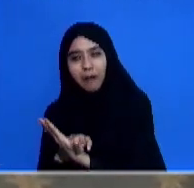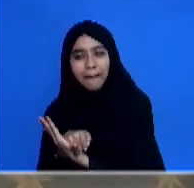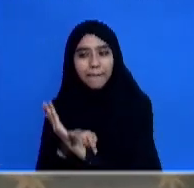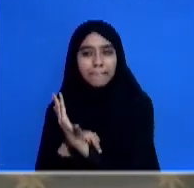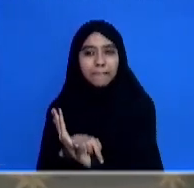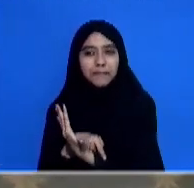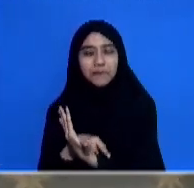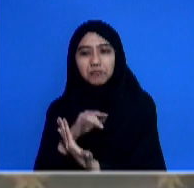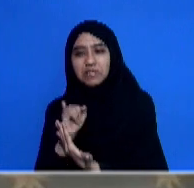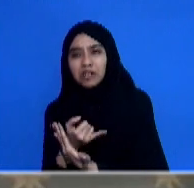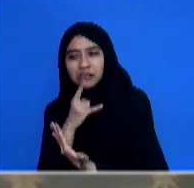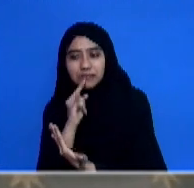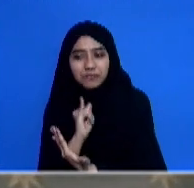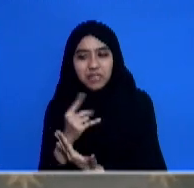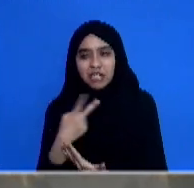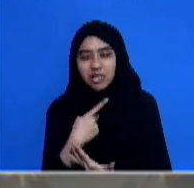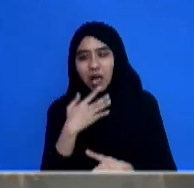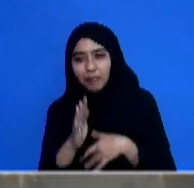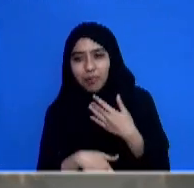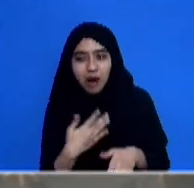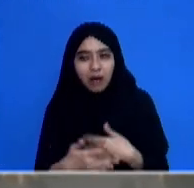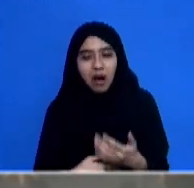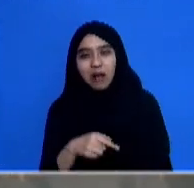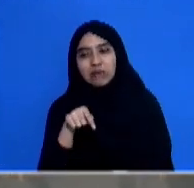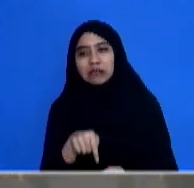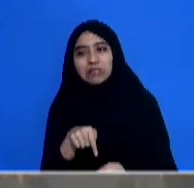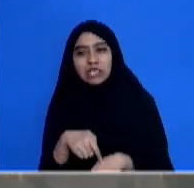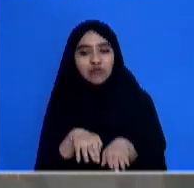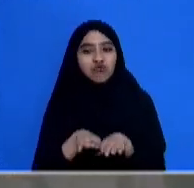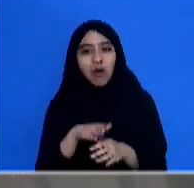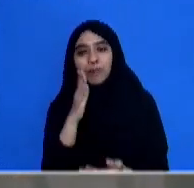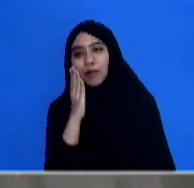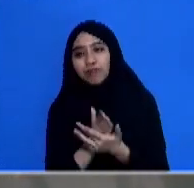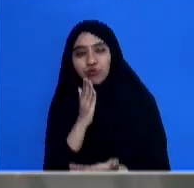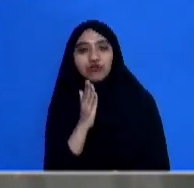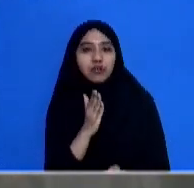Jadi kita pelaksanaan eksekusi ini berdasarkan putusan